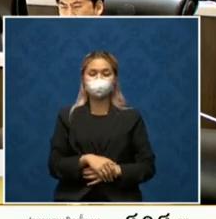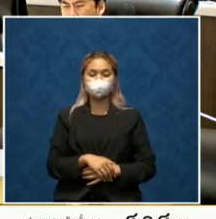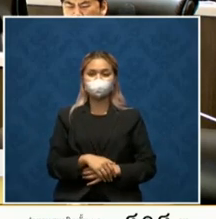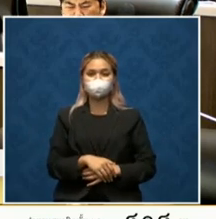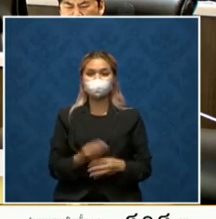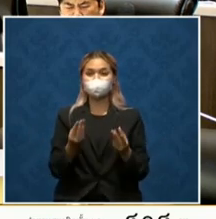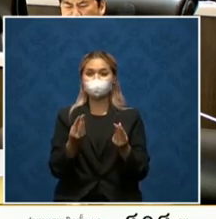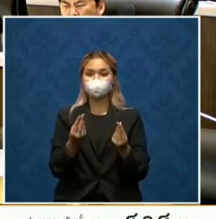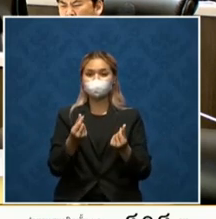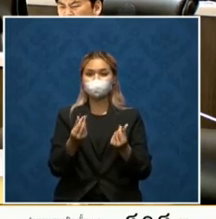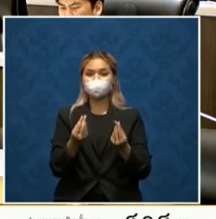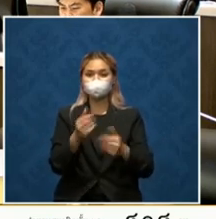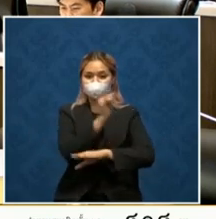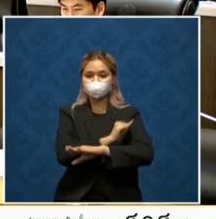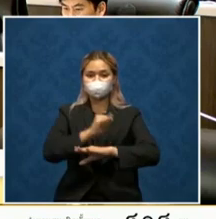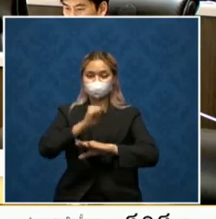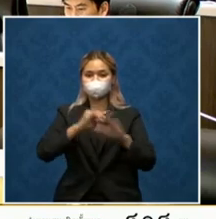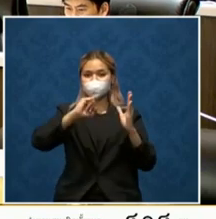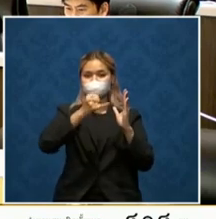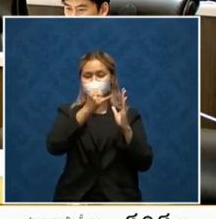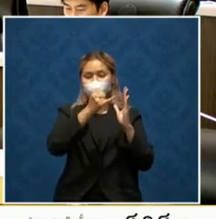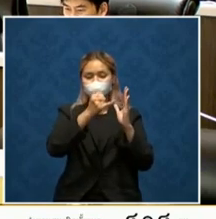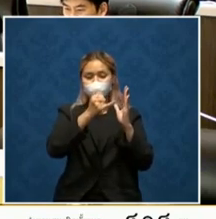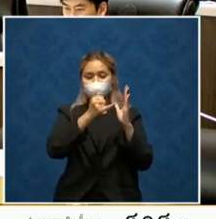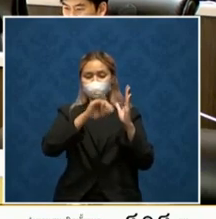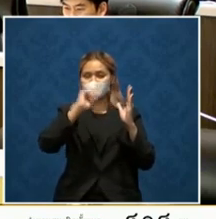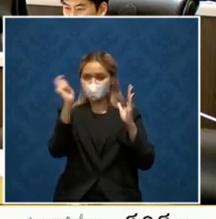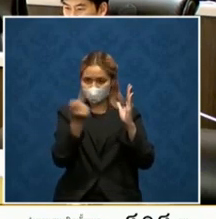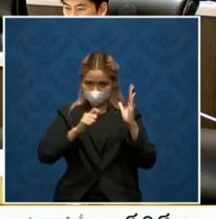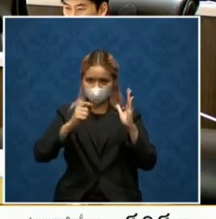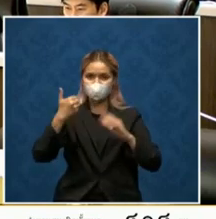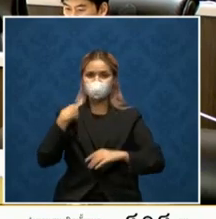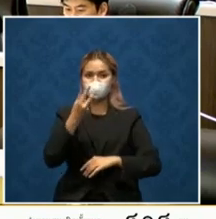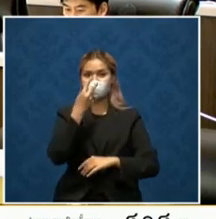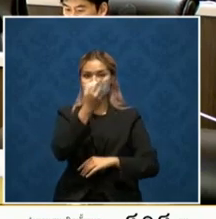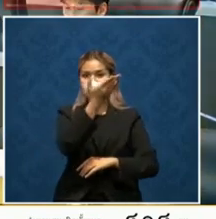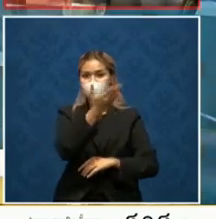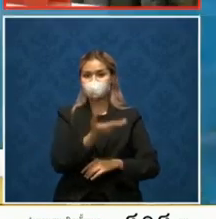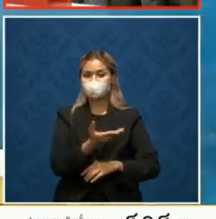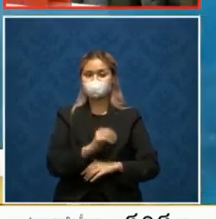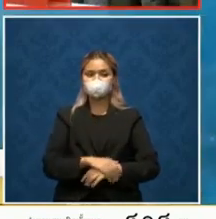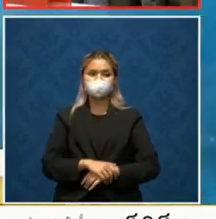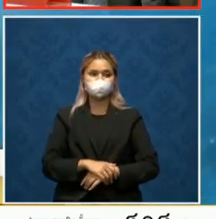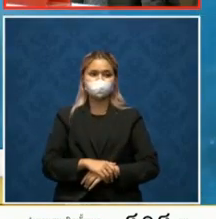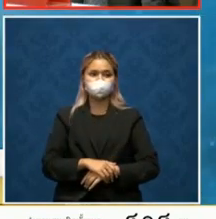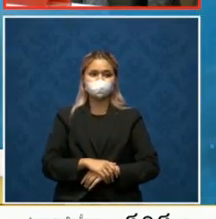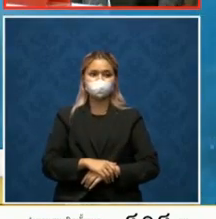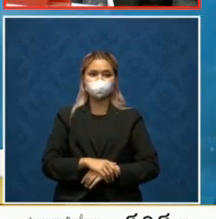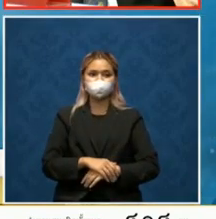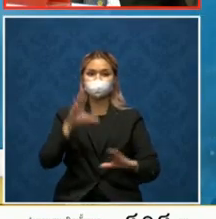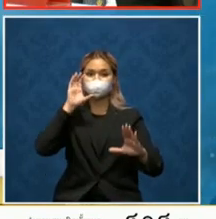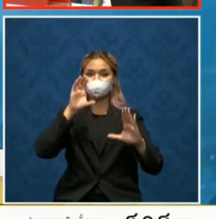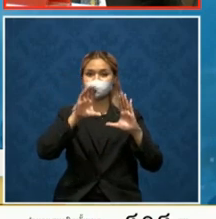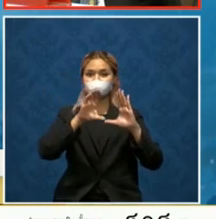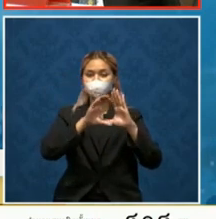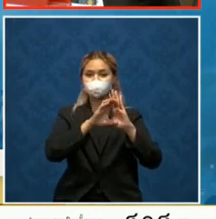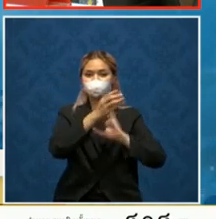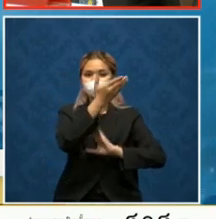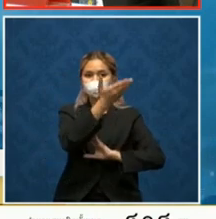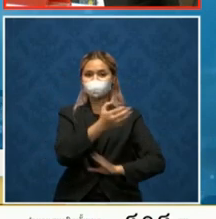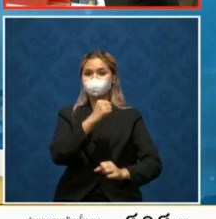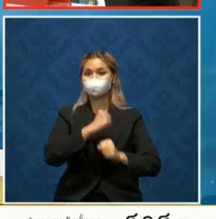แปลงนี้อยู่ในจังหวัดกระบี่ครับขอสไลด์ครับยัง